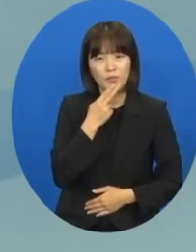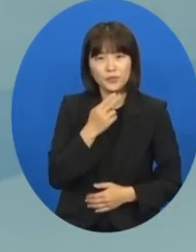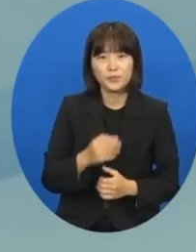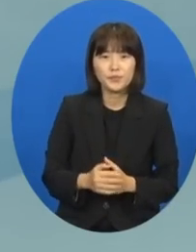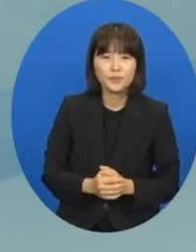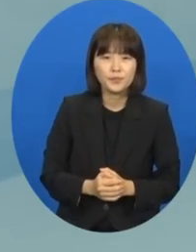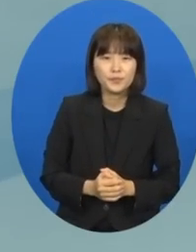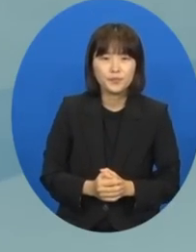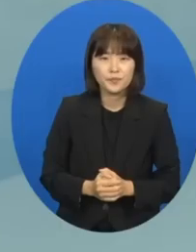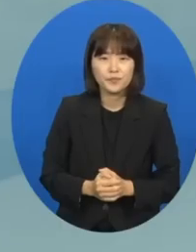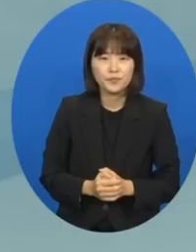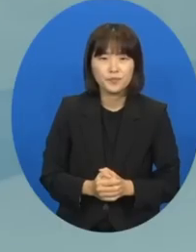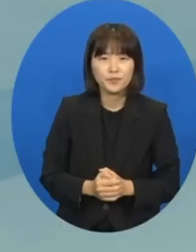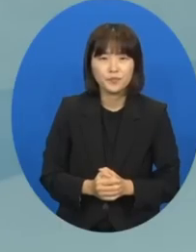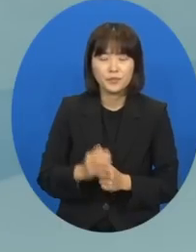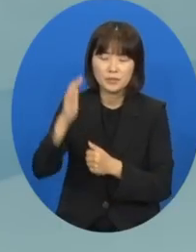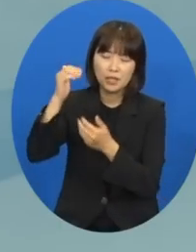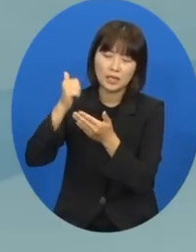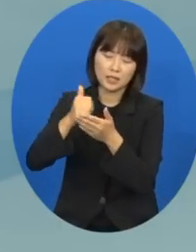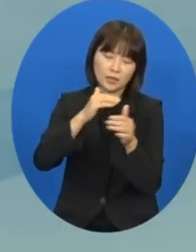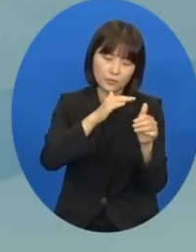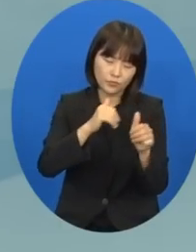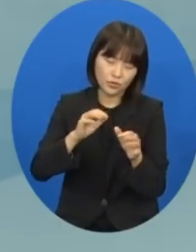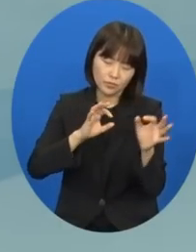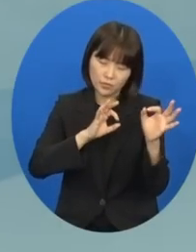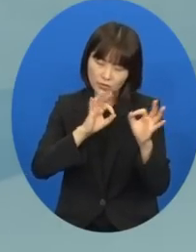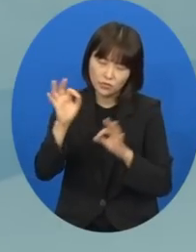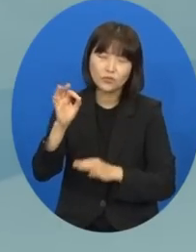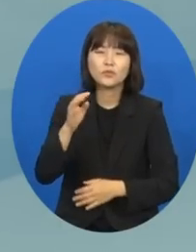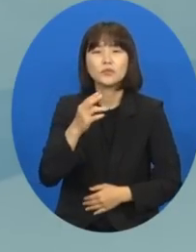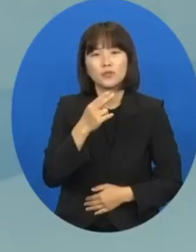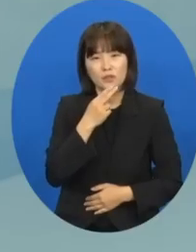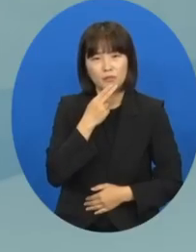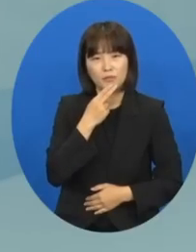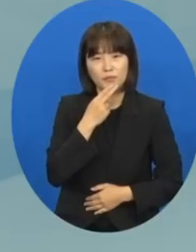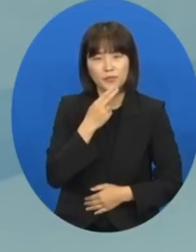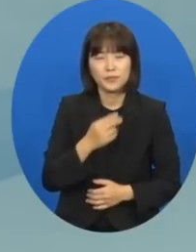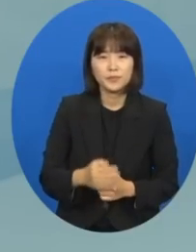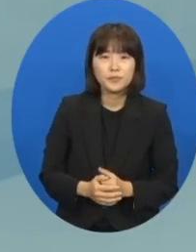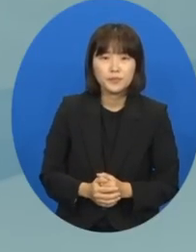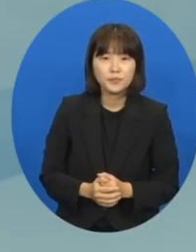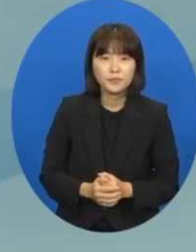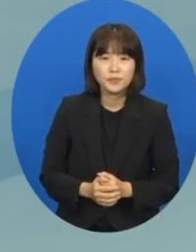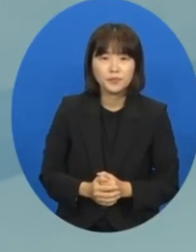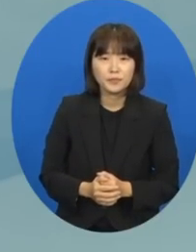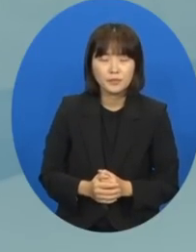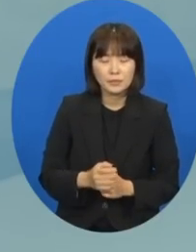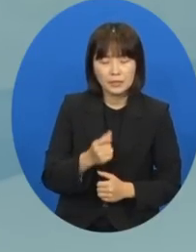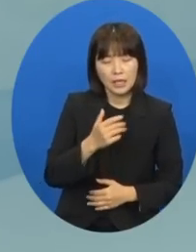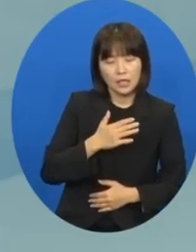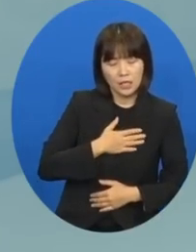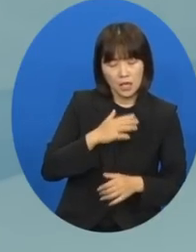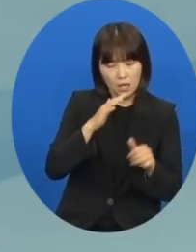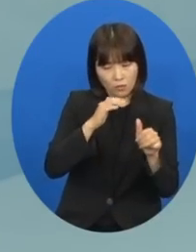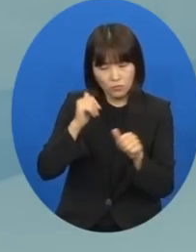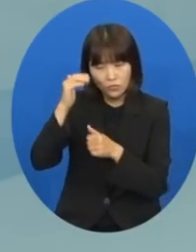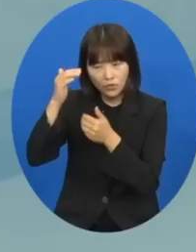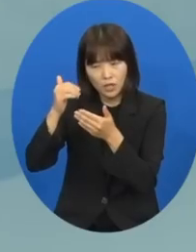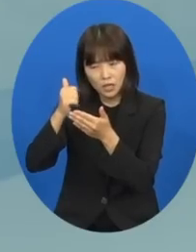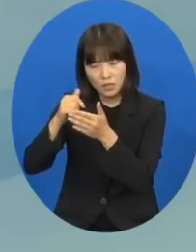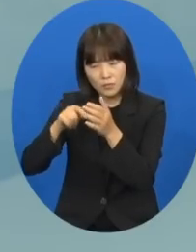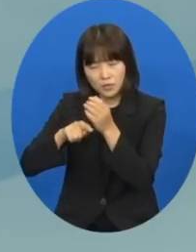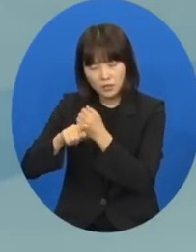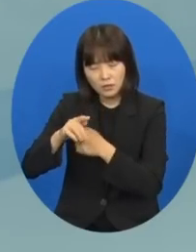아, 정말 그렇습니다. 하나님의 부르심에는 실수가 없다는 것입니다. 작은 나를 부르신 뜻을 나는 알